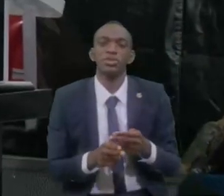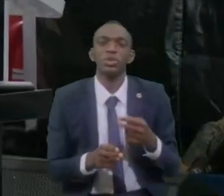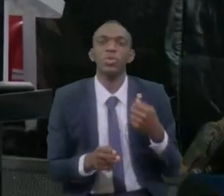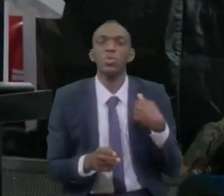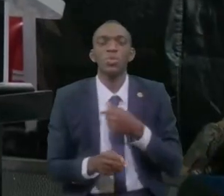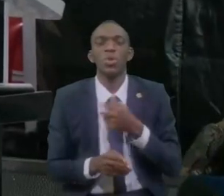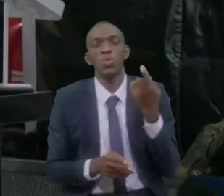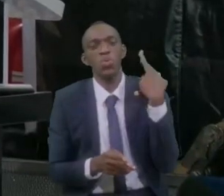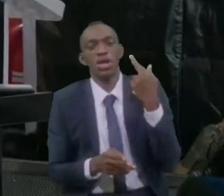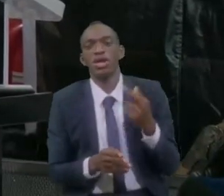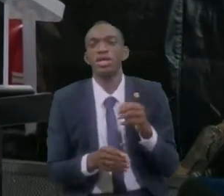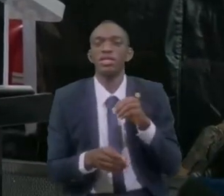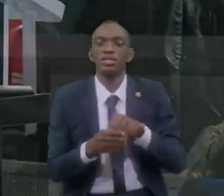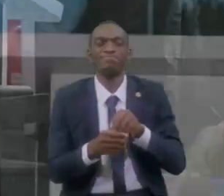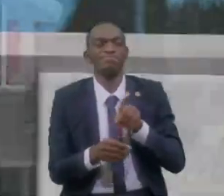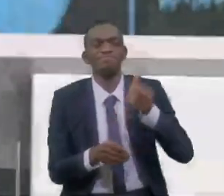Nous étions